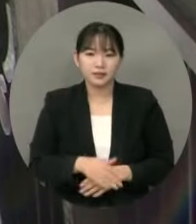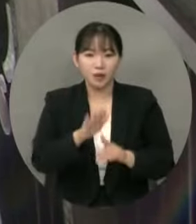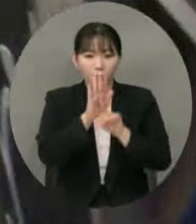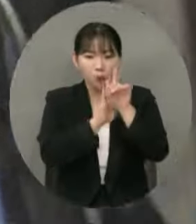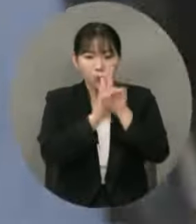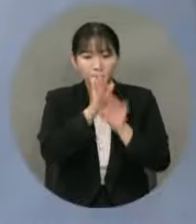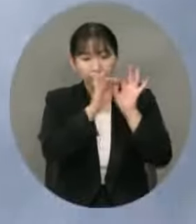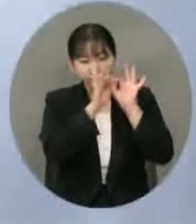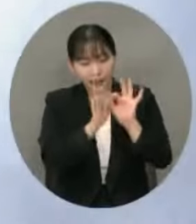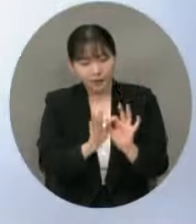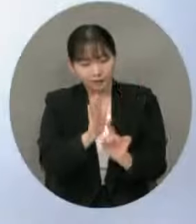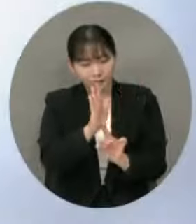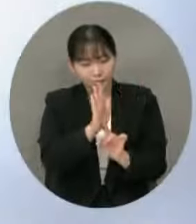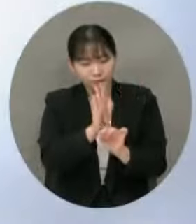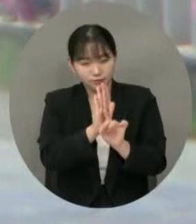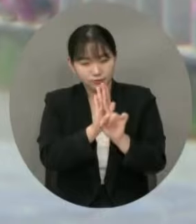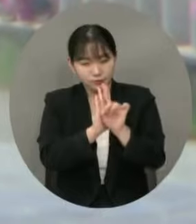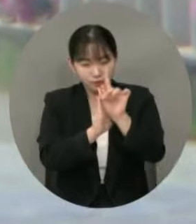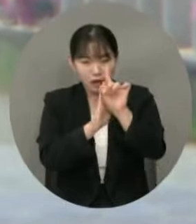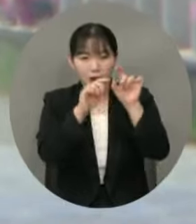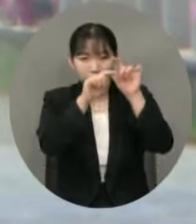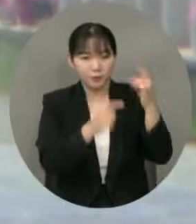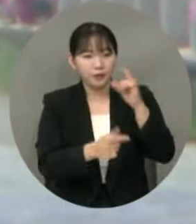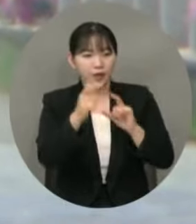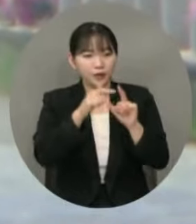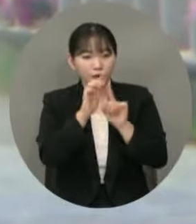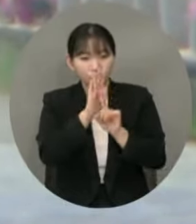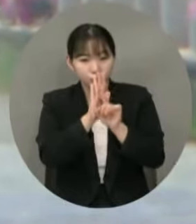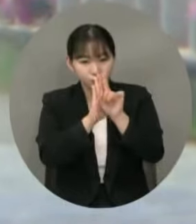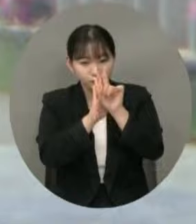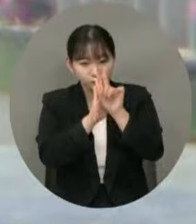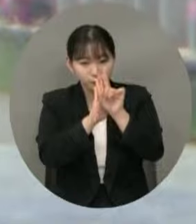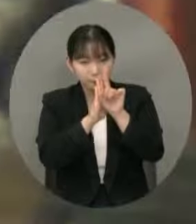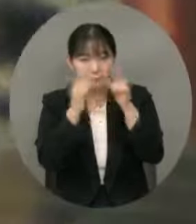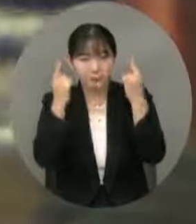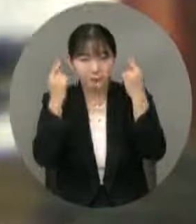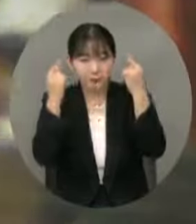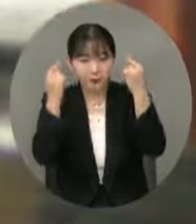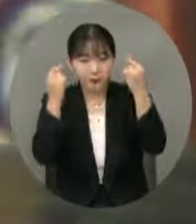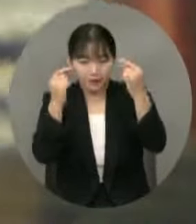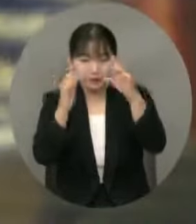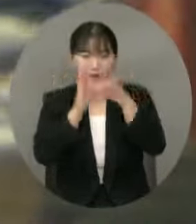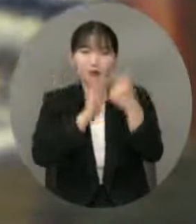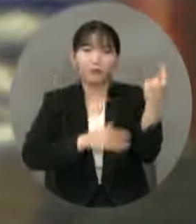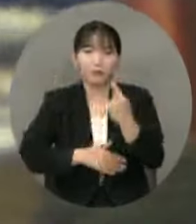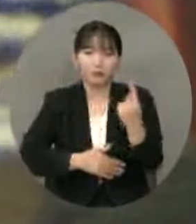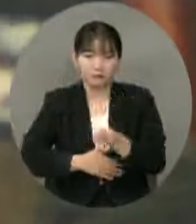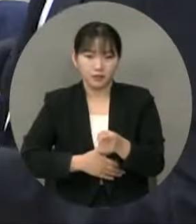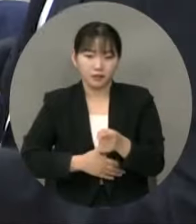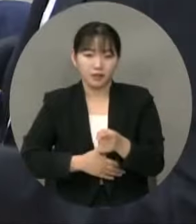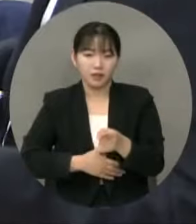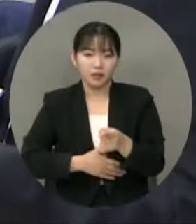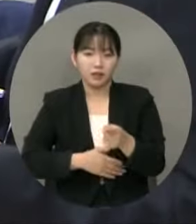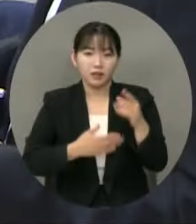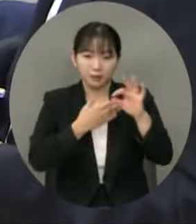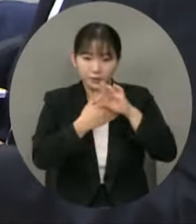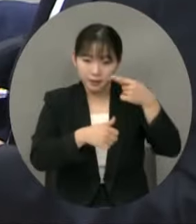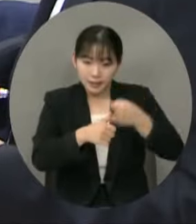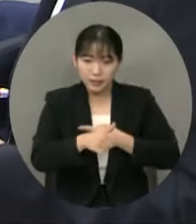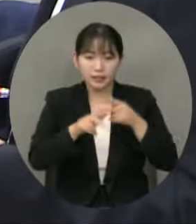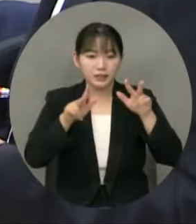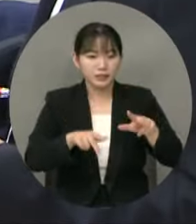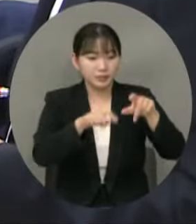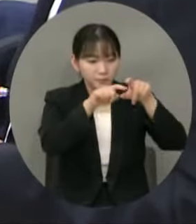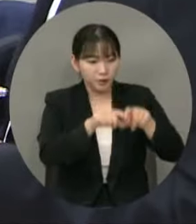온도가 지속적으로 상승하다 보면 평년보다 높은 기온이 일정하게 유지되는 시점에 도달하게 됩니다. 이렇게 되면 현재의